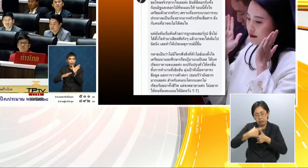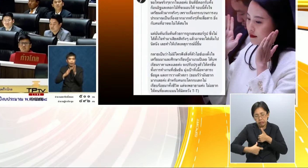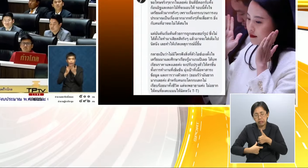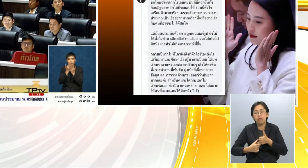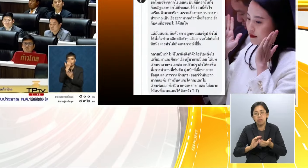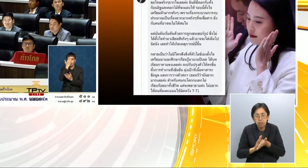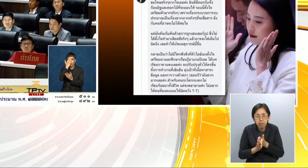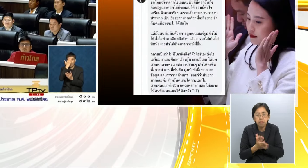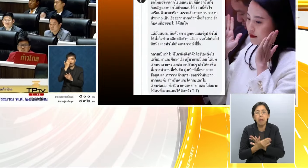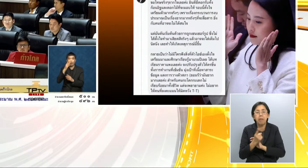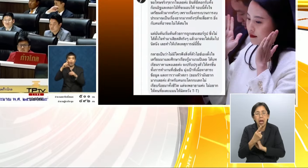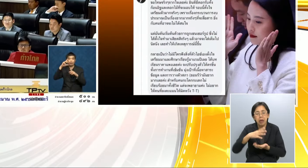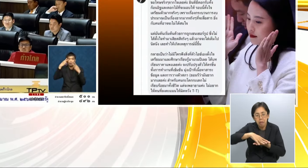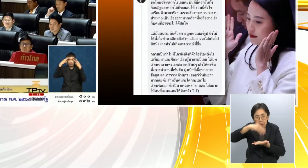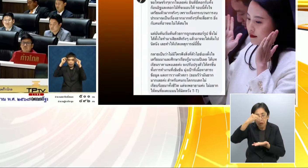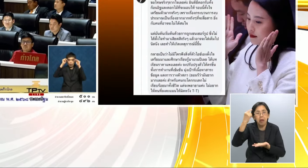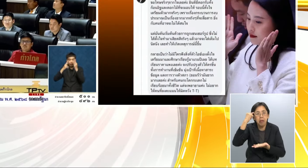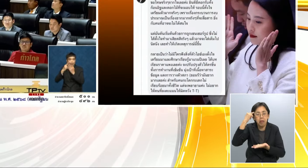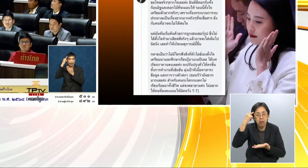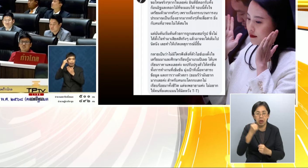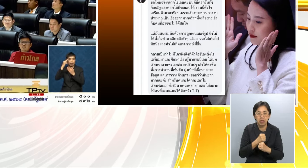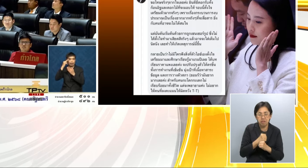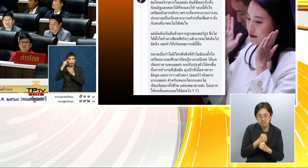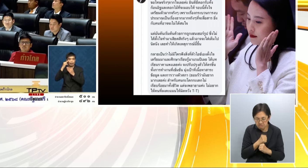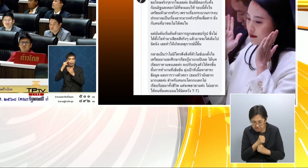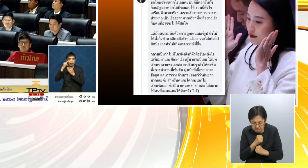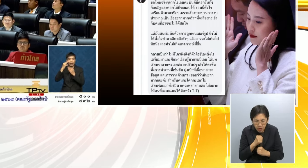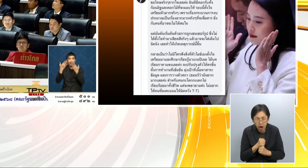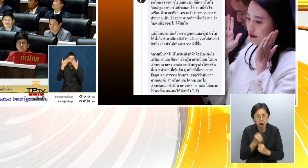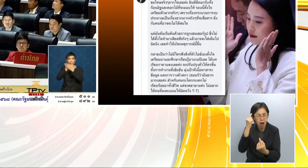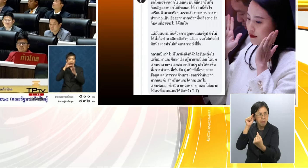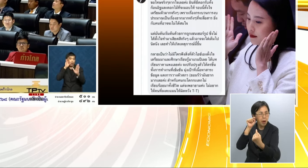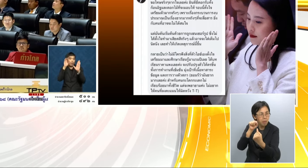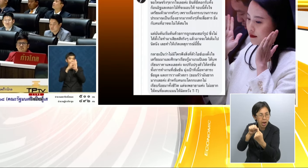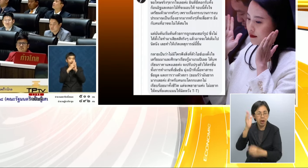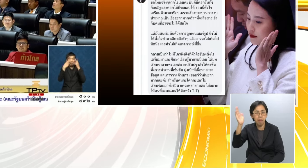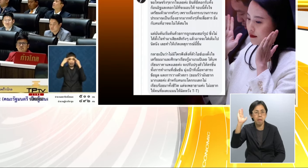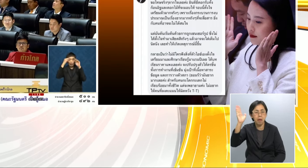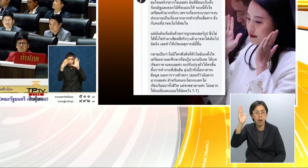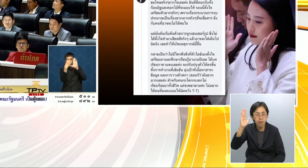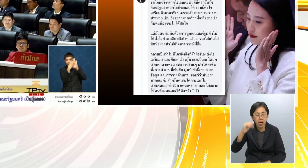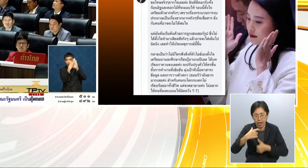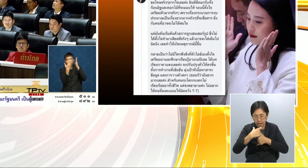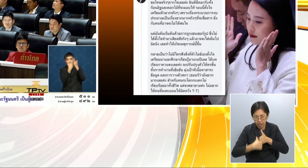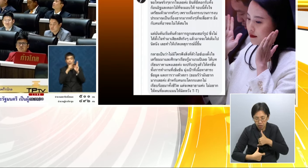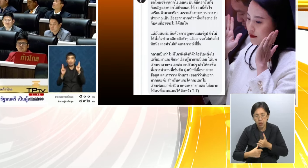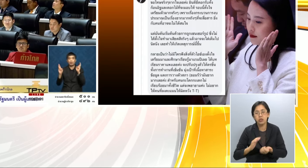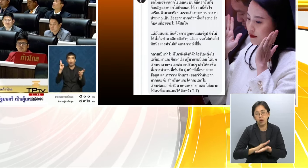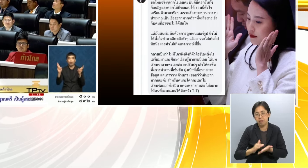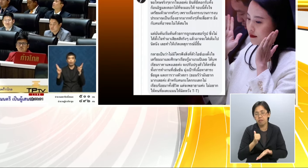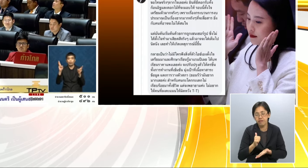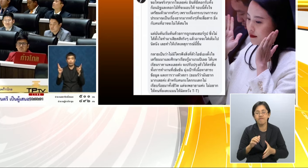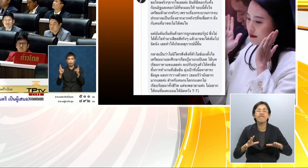งตัวให้ดีขึ้นทั้งการทำงานที่เข้มข้นมุ่งเป้าที่เนื้อหาสาระข้อมูลและการวางตัวในสภาย